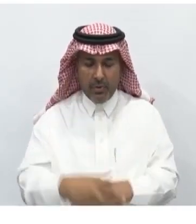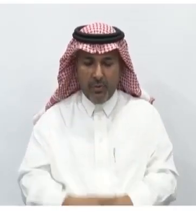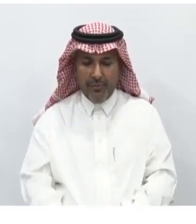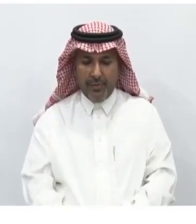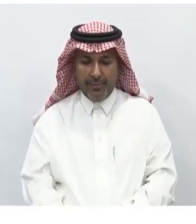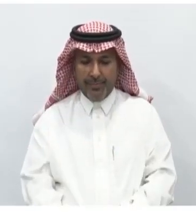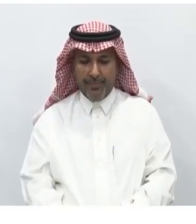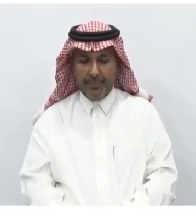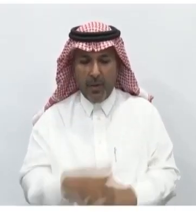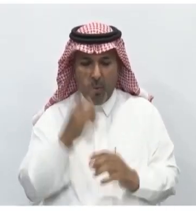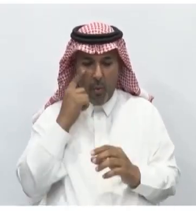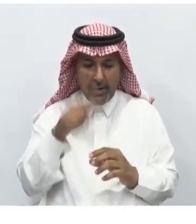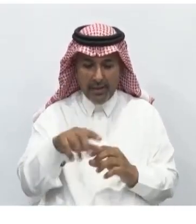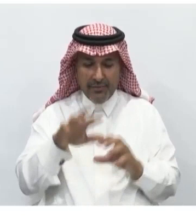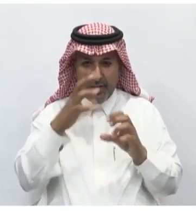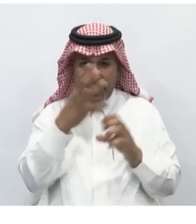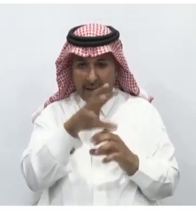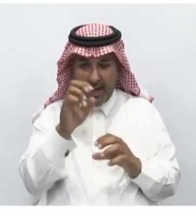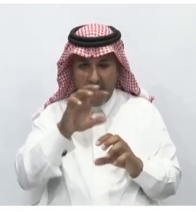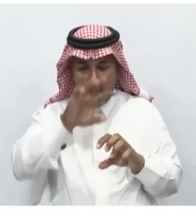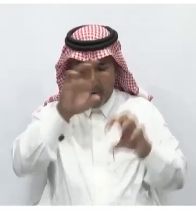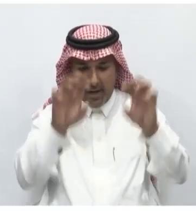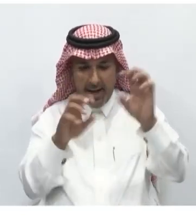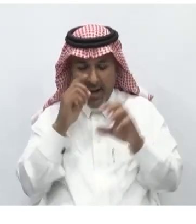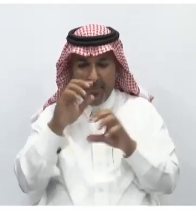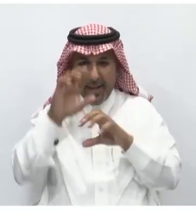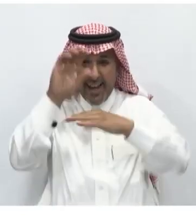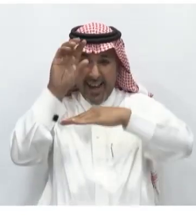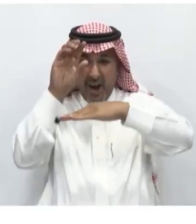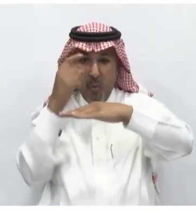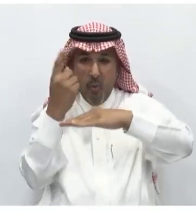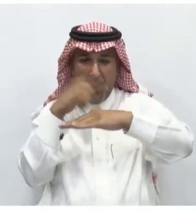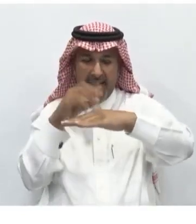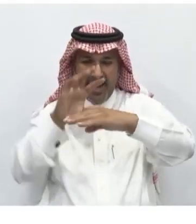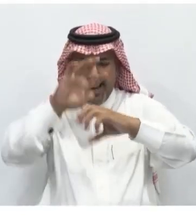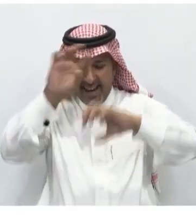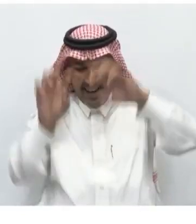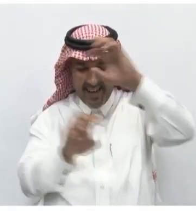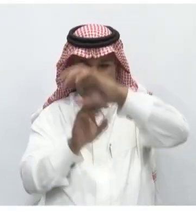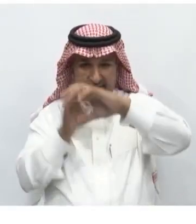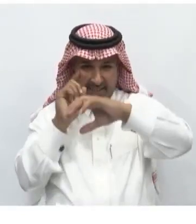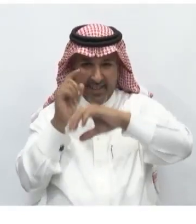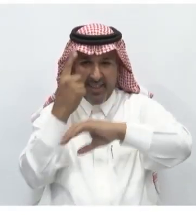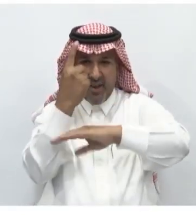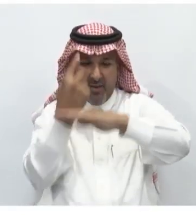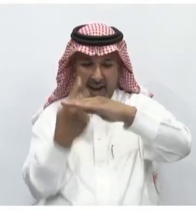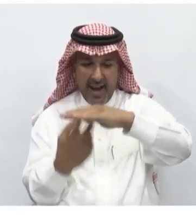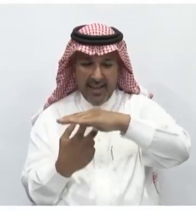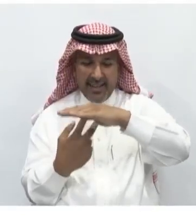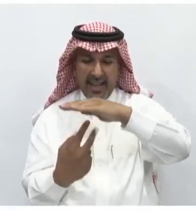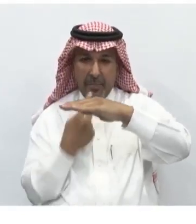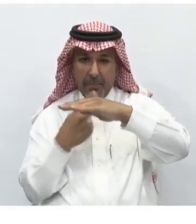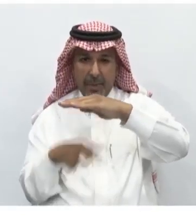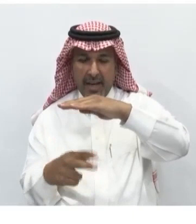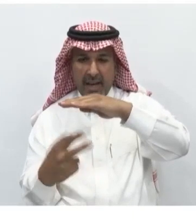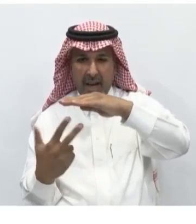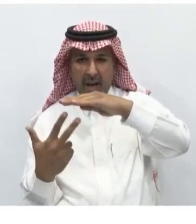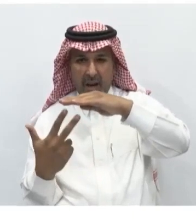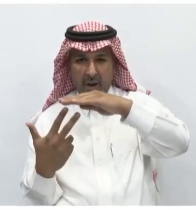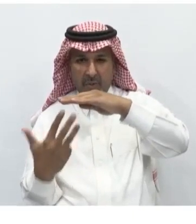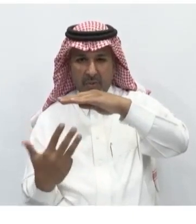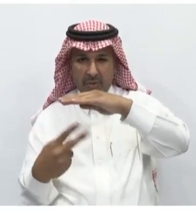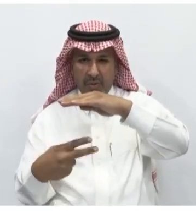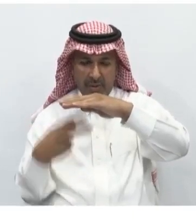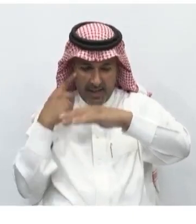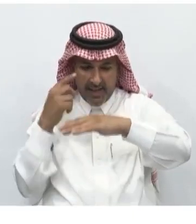وهنا نقلب الكسر لأننا نريد مولات فسأتخلص من الغرامات. أريد المولات